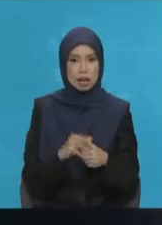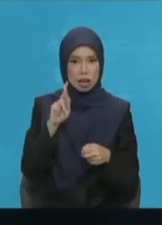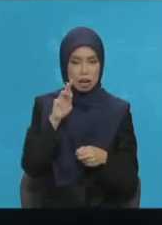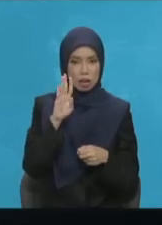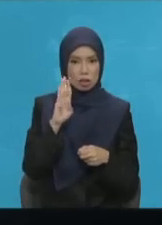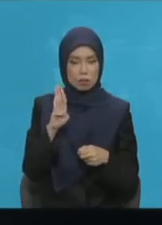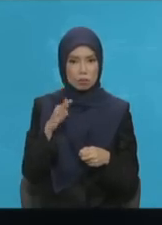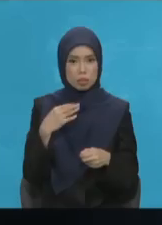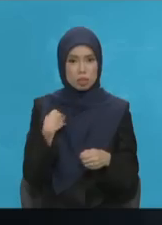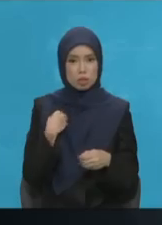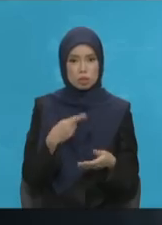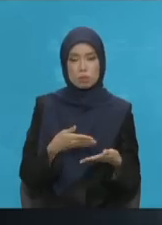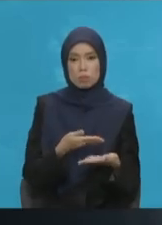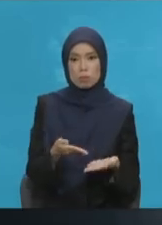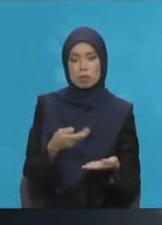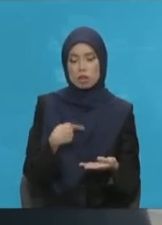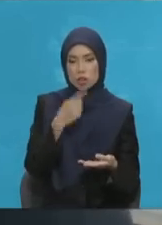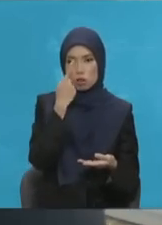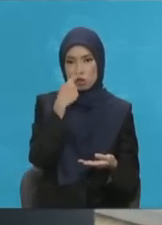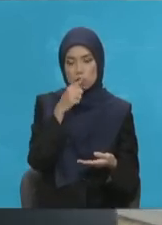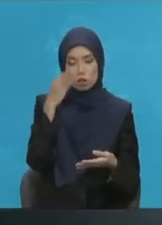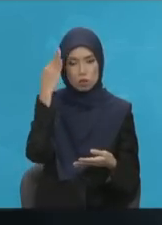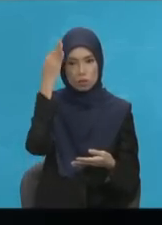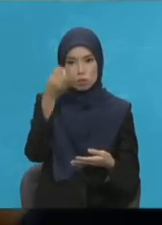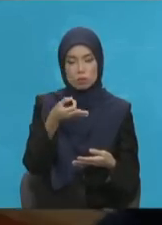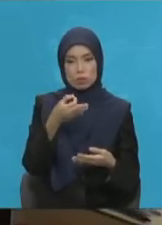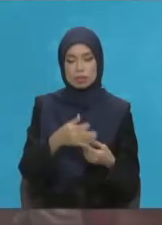memenuhi keperluan jangka panjang